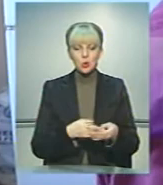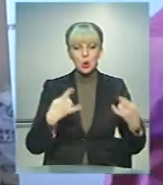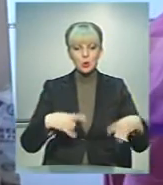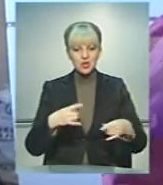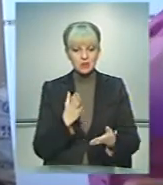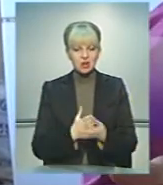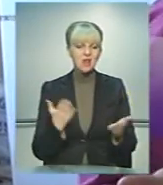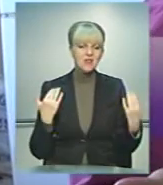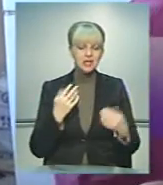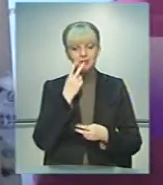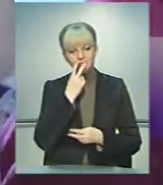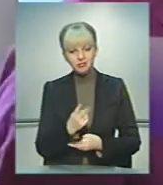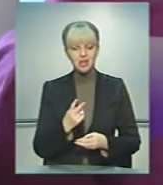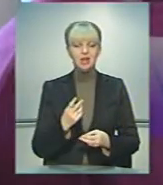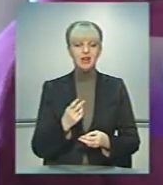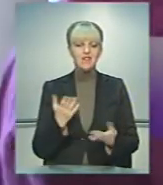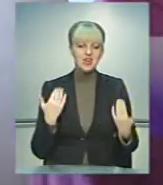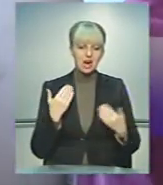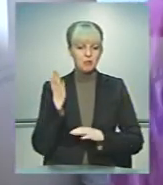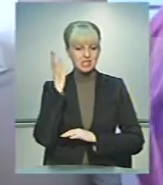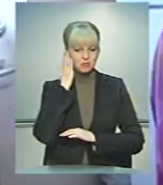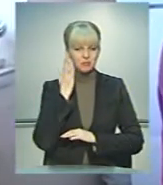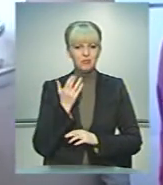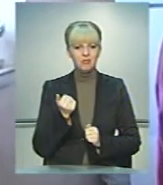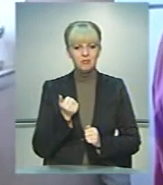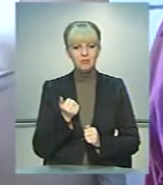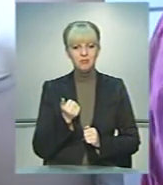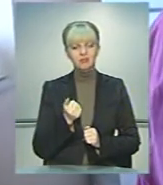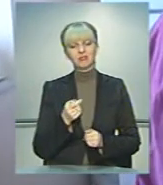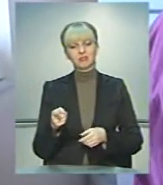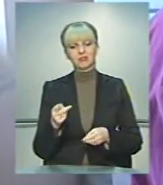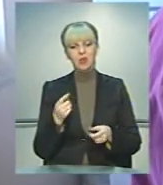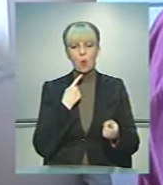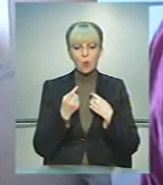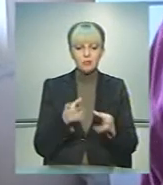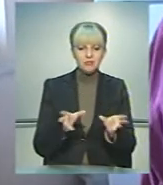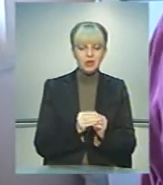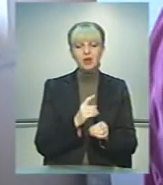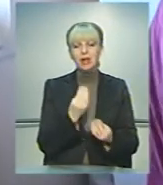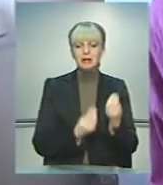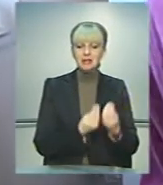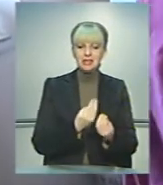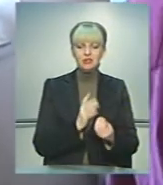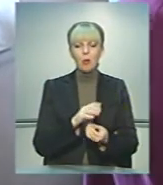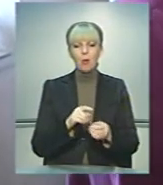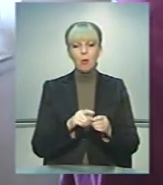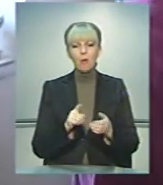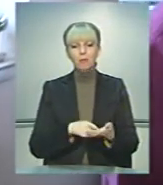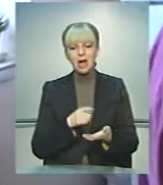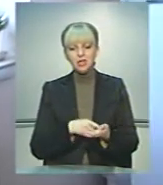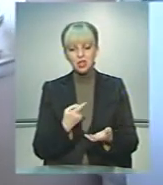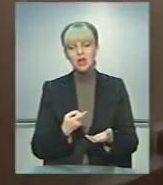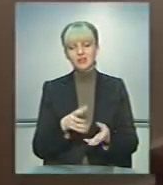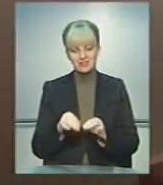дні собі дивимося, віддихаємо, спимо. І, звісно, з другом спілкуємося. Хто якісь ігри грає, хто у планшетах зависає, таке,